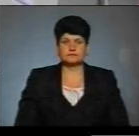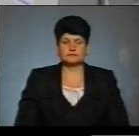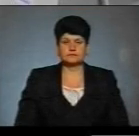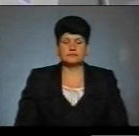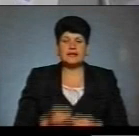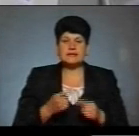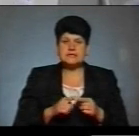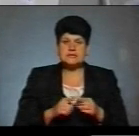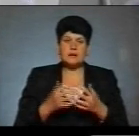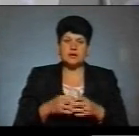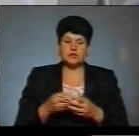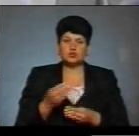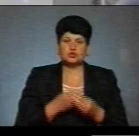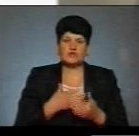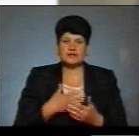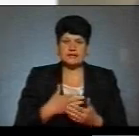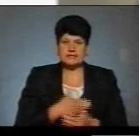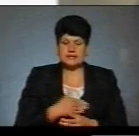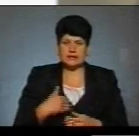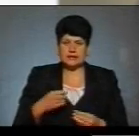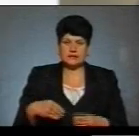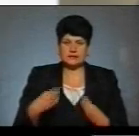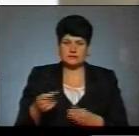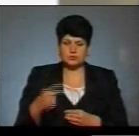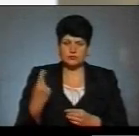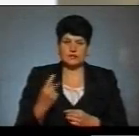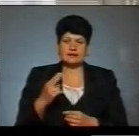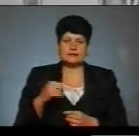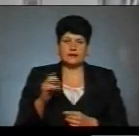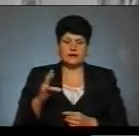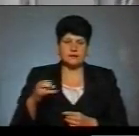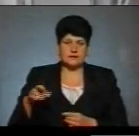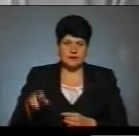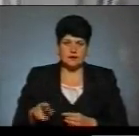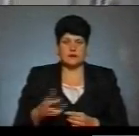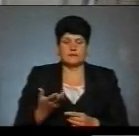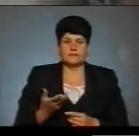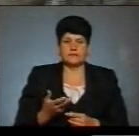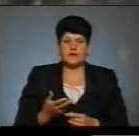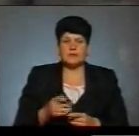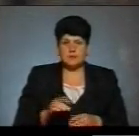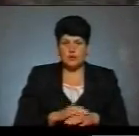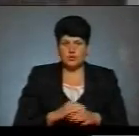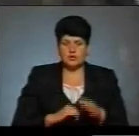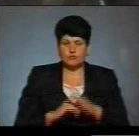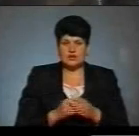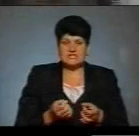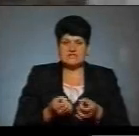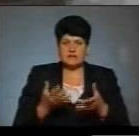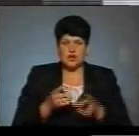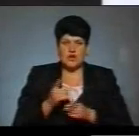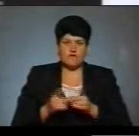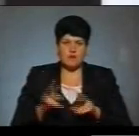Це апарати штучної вентиляції легень, які передали на Тернопільщину данська благодійна організація «Бавар Юкрейн» та благодійний фонд